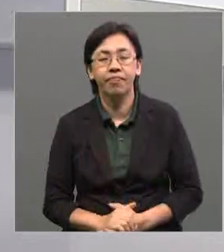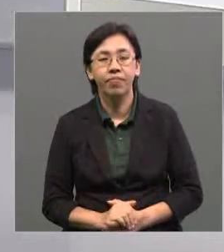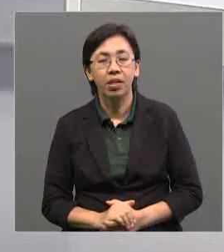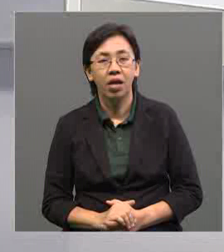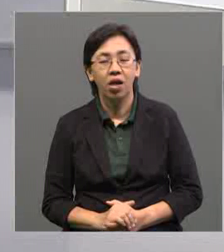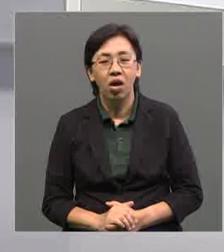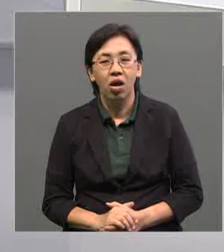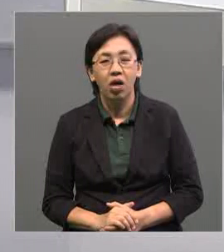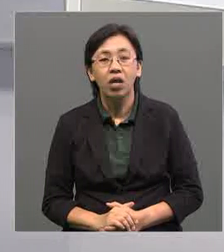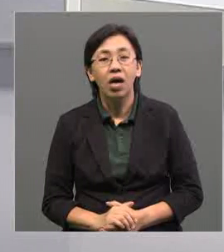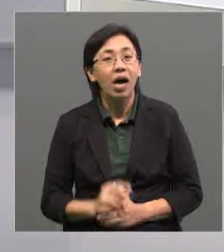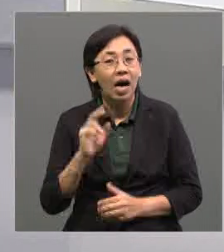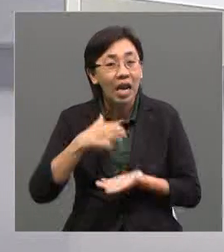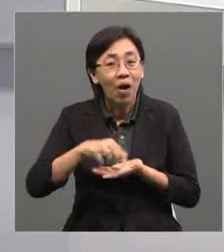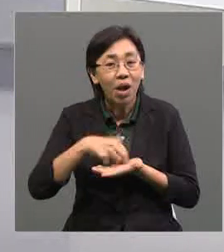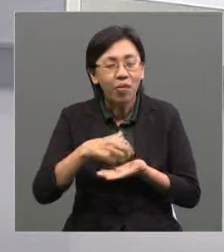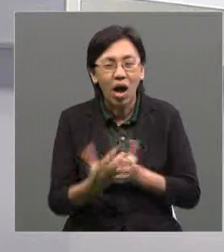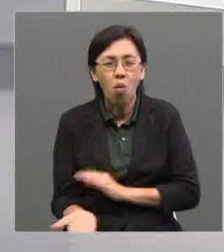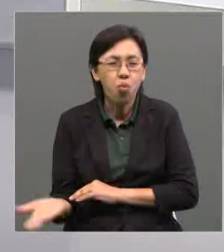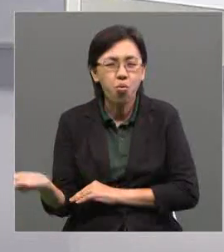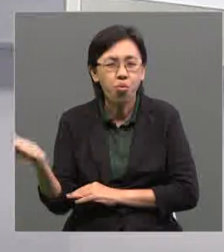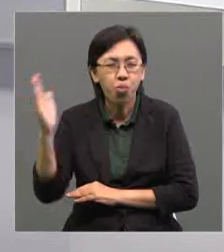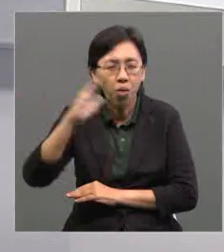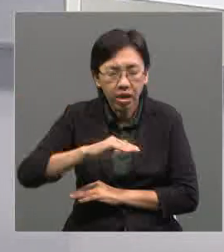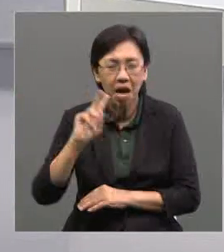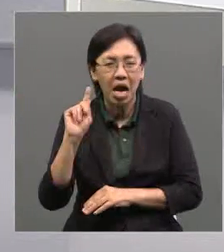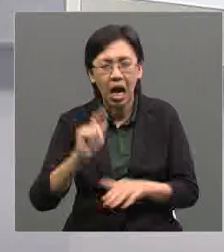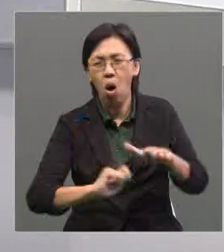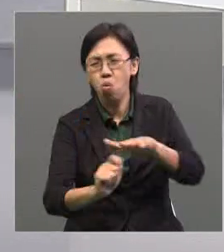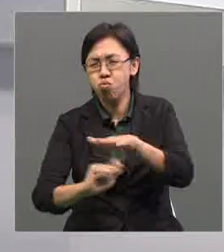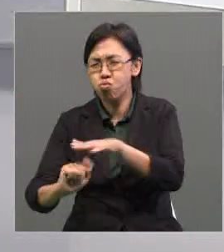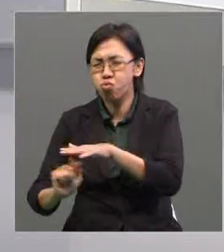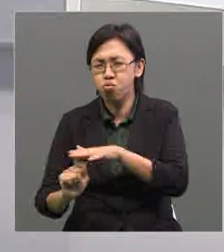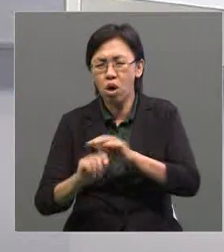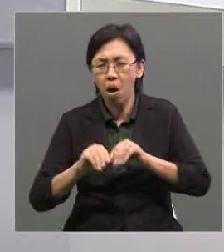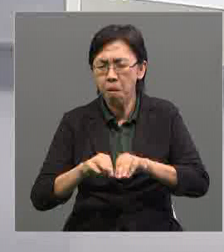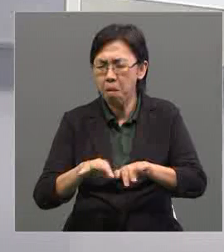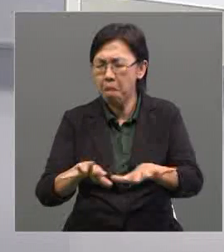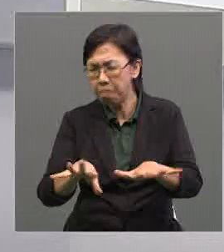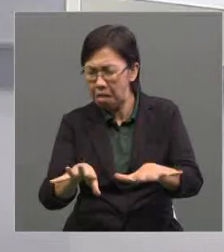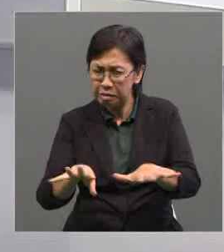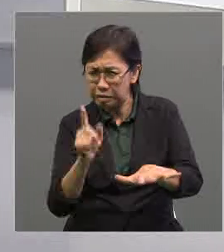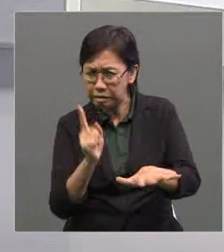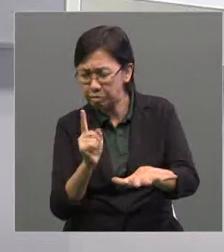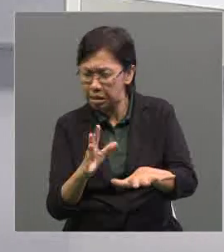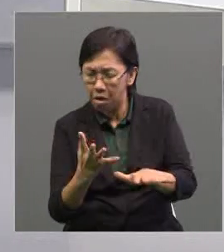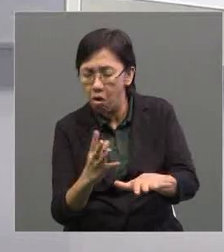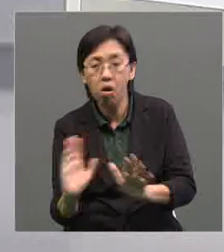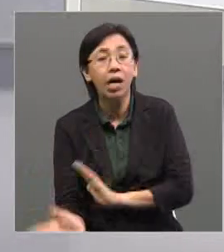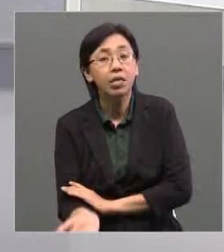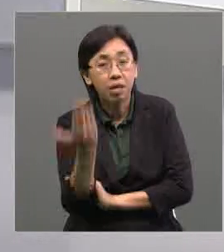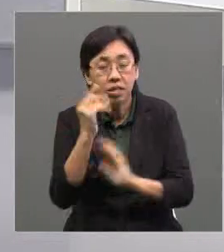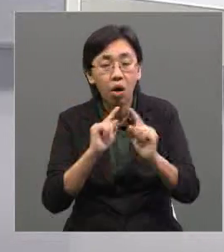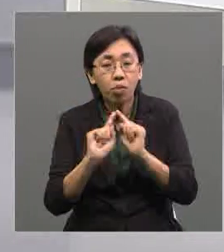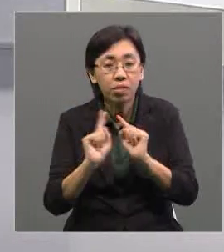เราคุยกันมาตั้งแต่ช่วงแรกค่ะว่าตลอดทั้งวันเนี่ยข่าวลือออกมาเยอะมากหลายหลายระลอกด้วยตอนเช้าเนี่ยคุยกันนะ